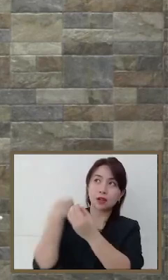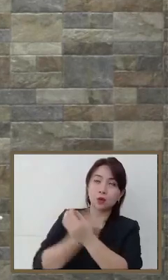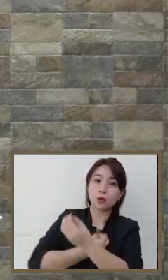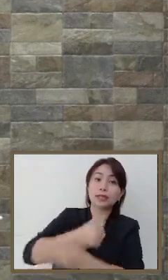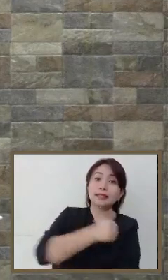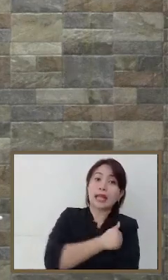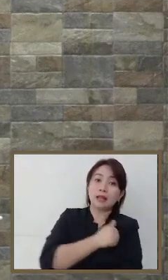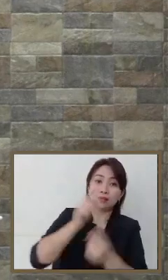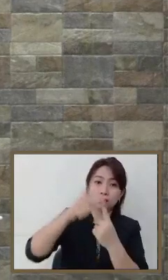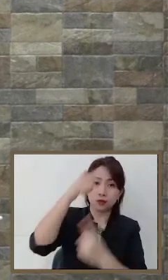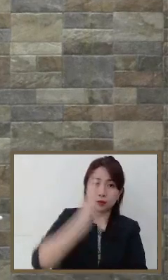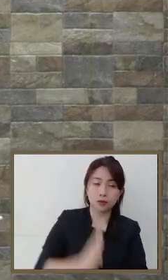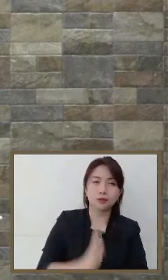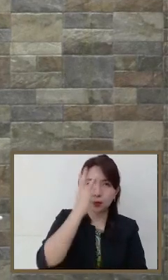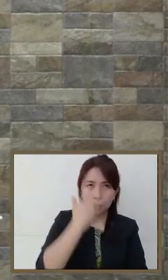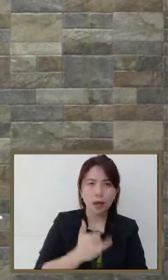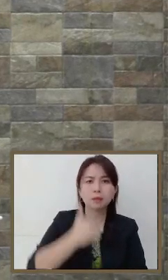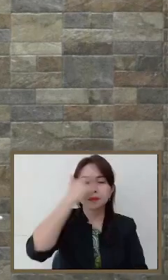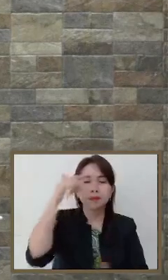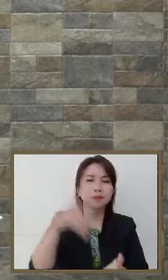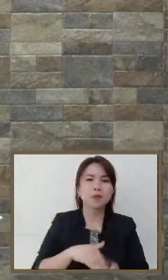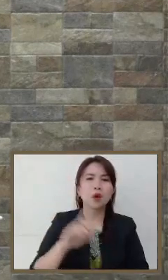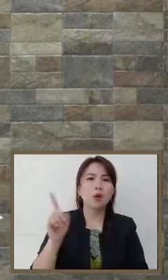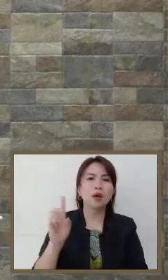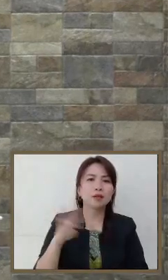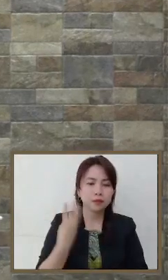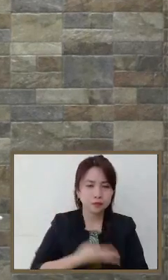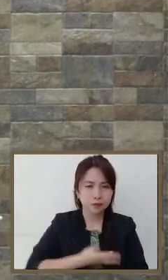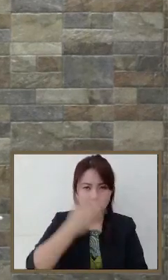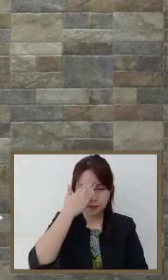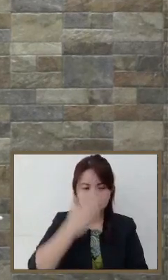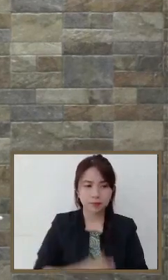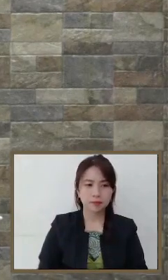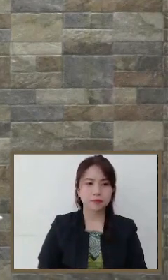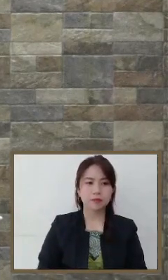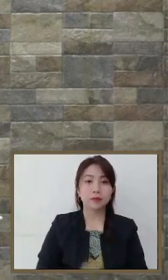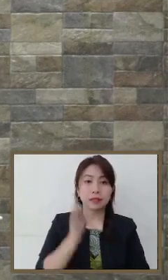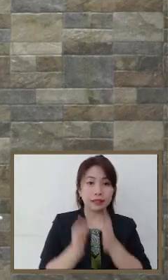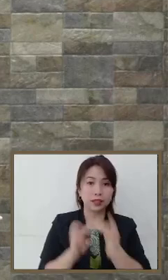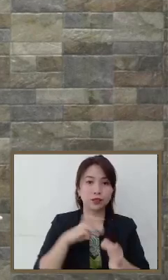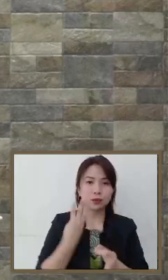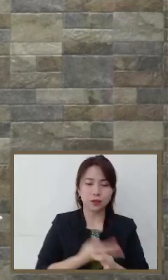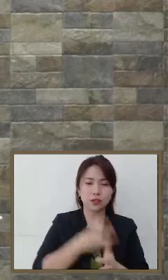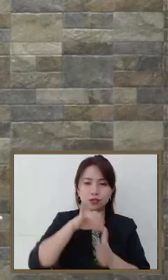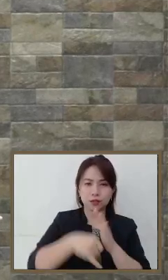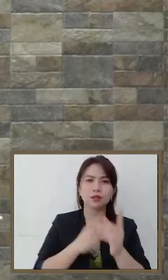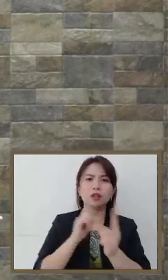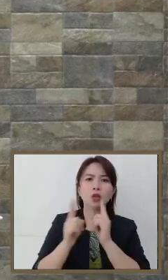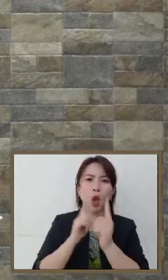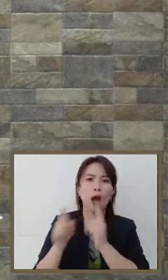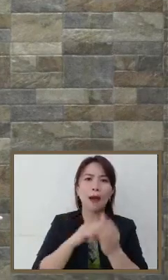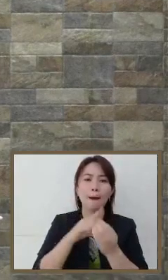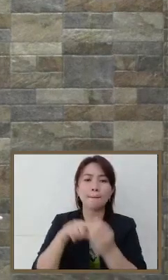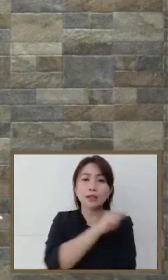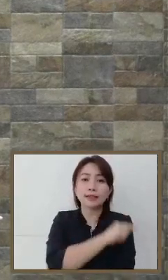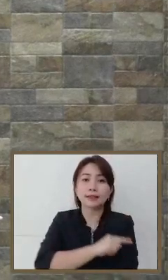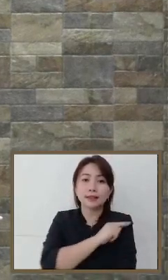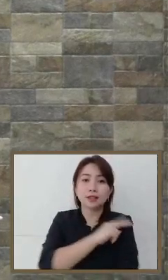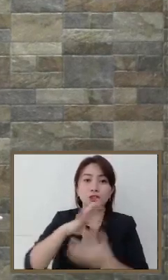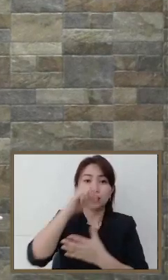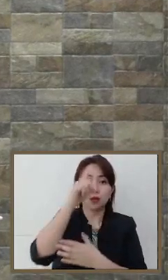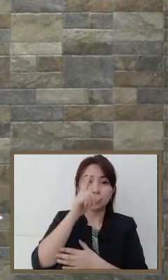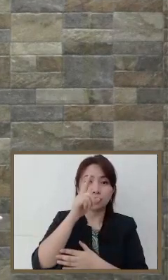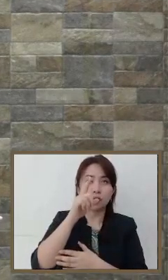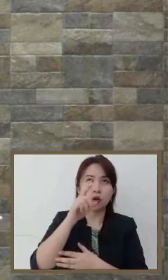Diyos sa kadahilan ng alam po natin na kung pag-uusapan ang nature natin bilang isang tao